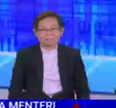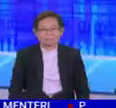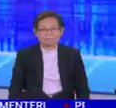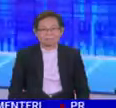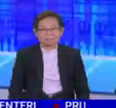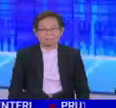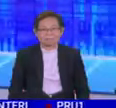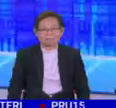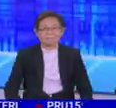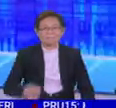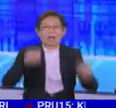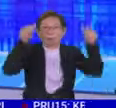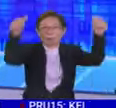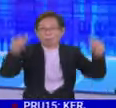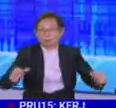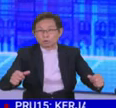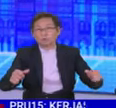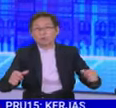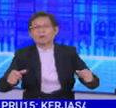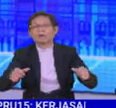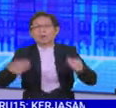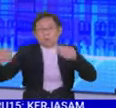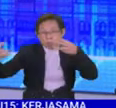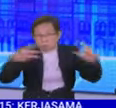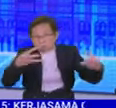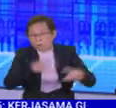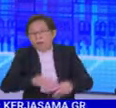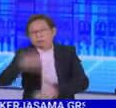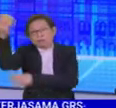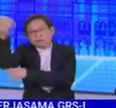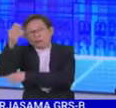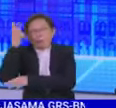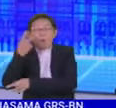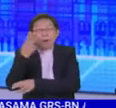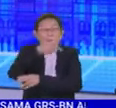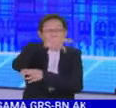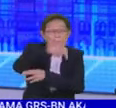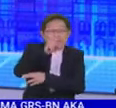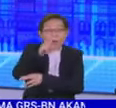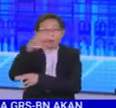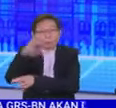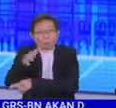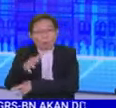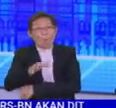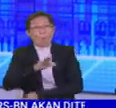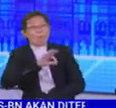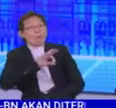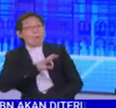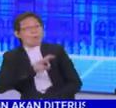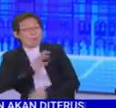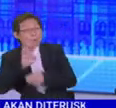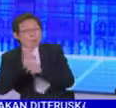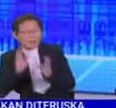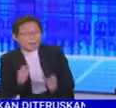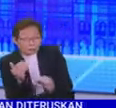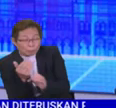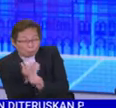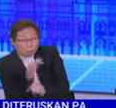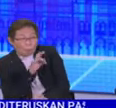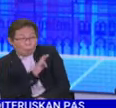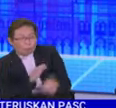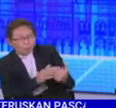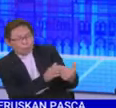Bukan setakat perang poster atau ceramah politik, PRU 15 turut memberi limpahan rezeki kepada peniaga kecil